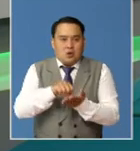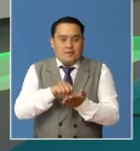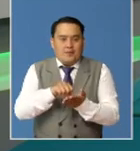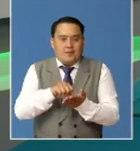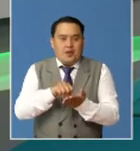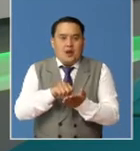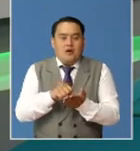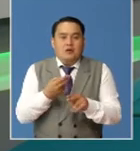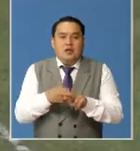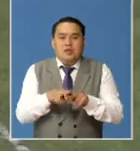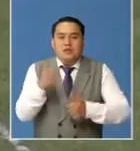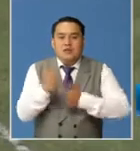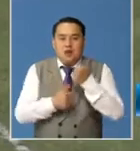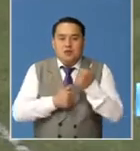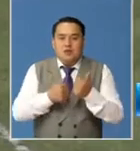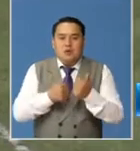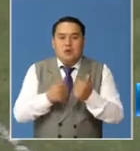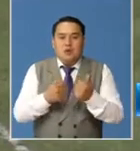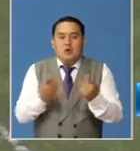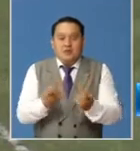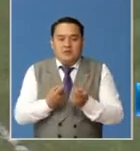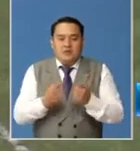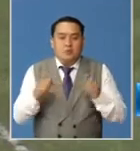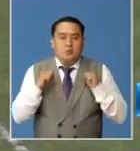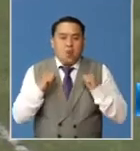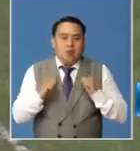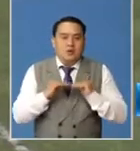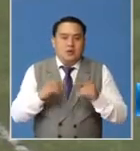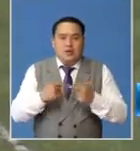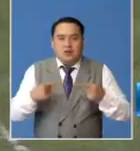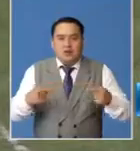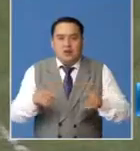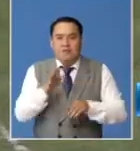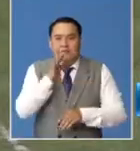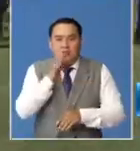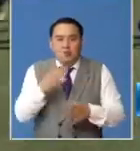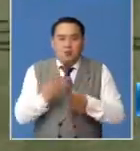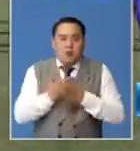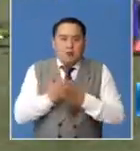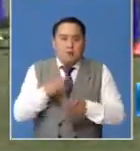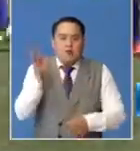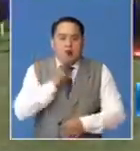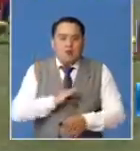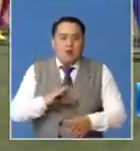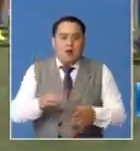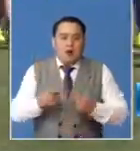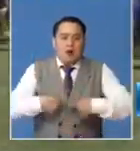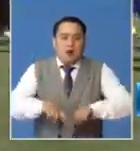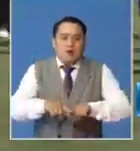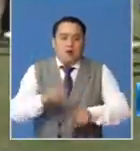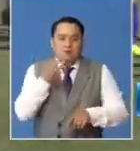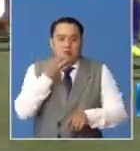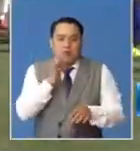районов. Такие соревнования способствуют привлечению к спорту ребят различного возраста и помогают полезно организовать их